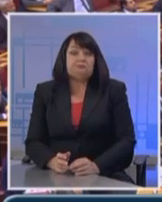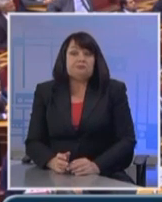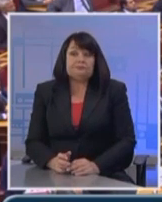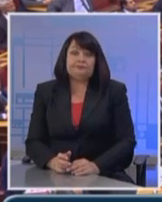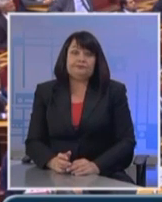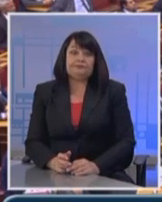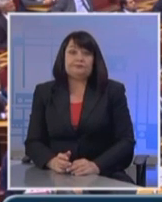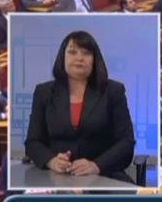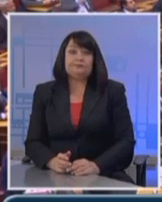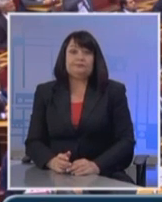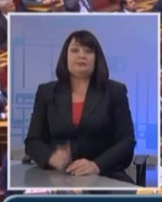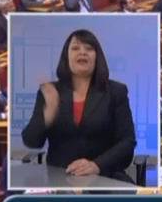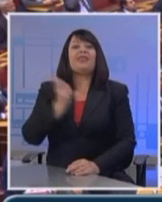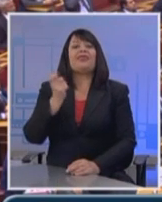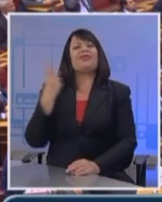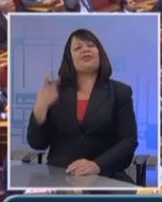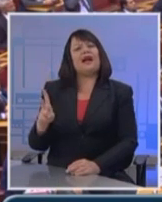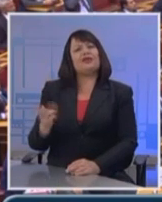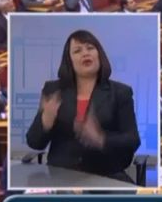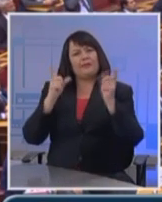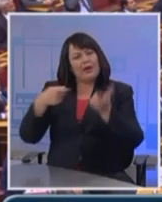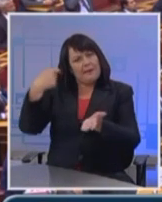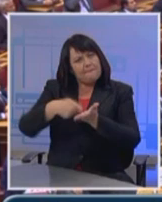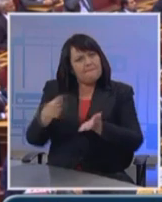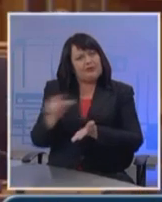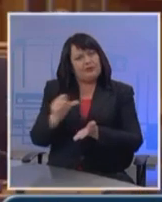ότι αποπληρώνετε τα δάνεια των κομμάτων σας, του κόμματός σας.